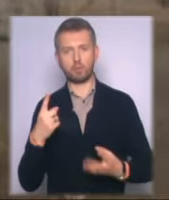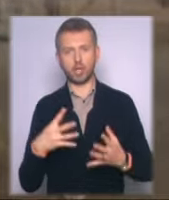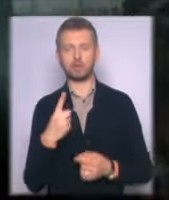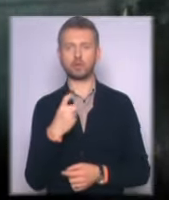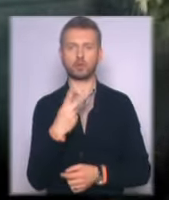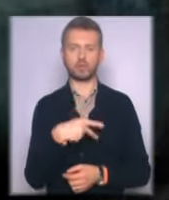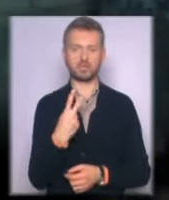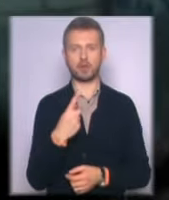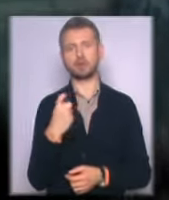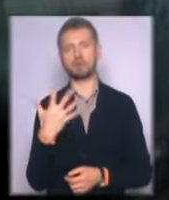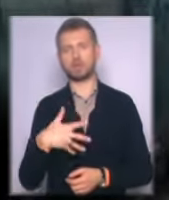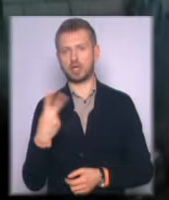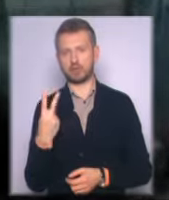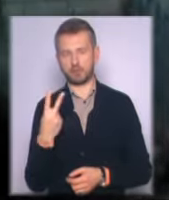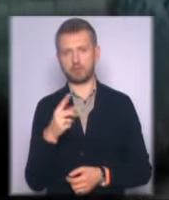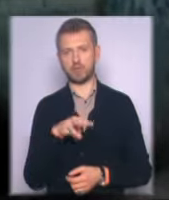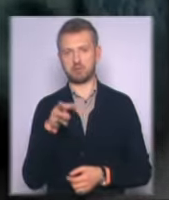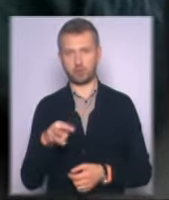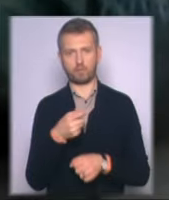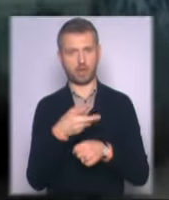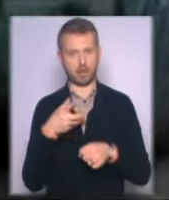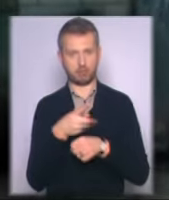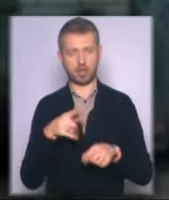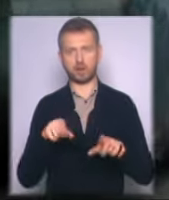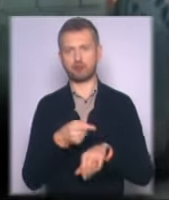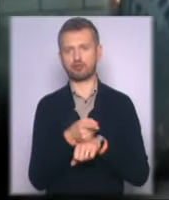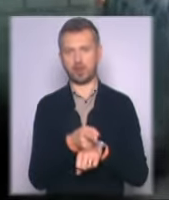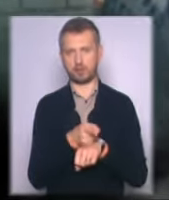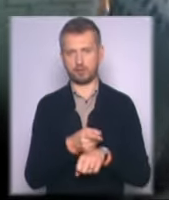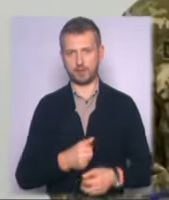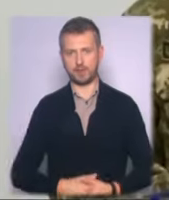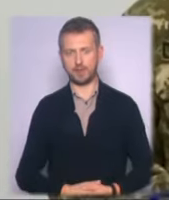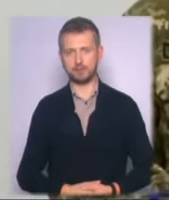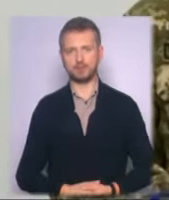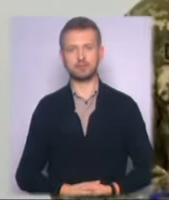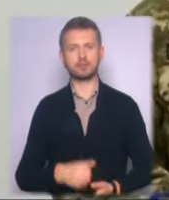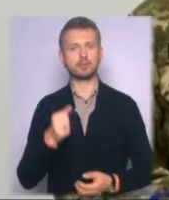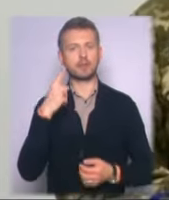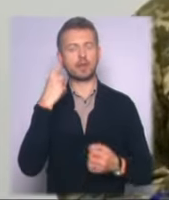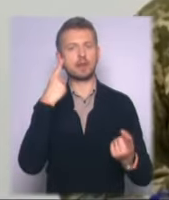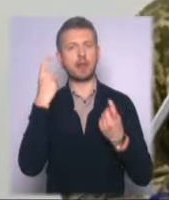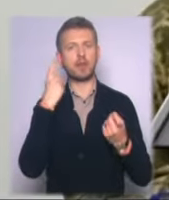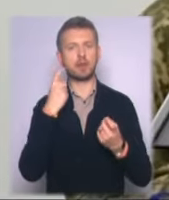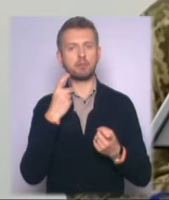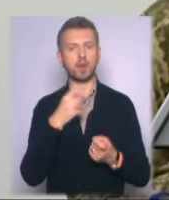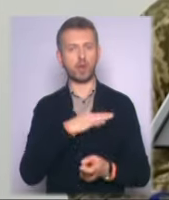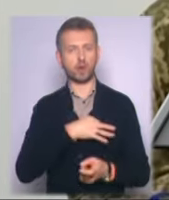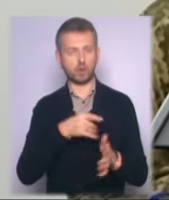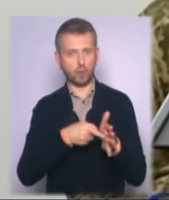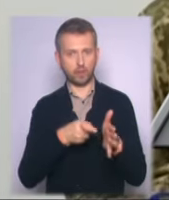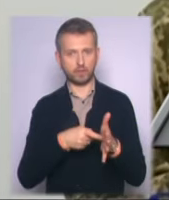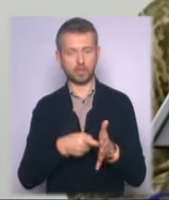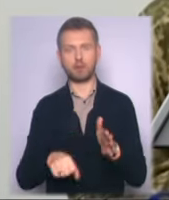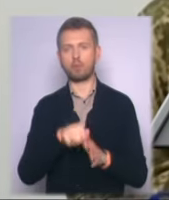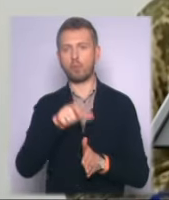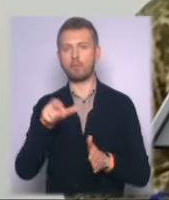та 152-мм гармат, а також танків. За даними розвідки, бойовики посилюють